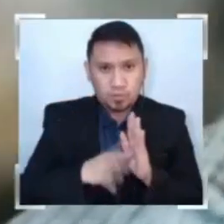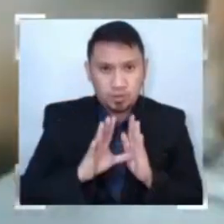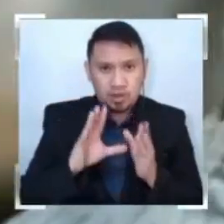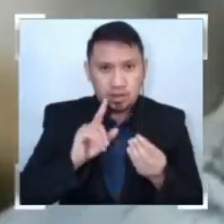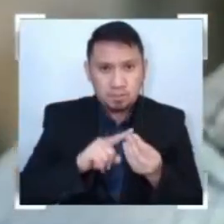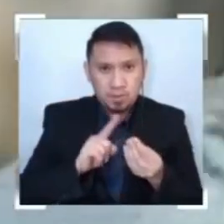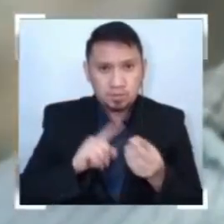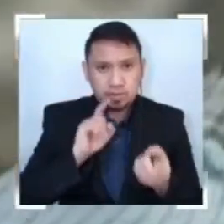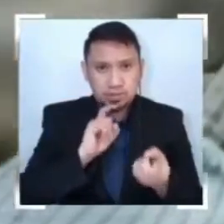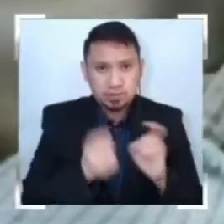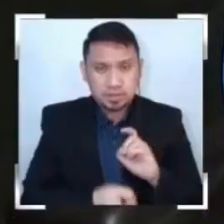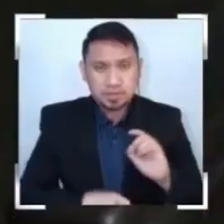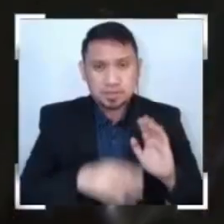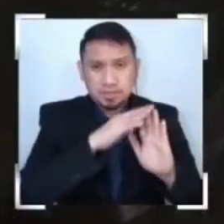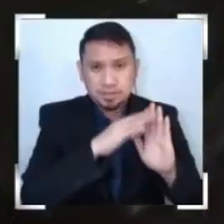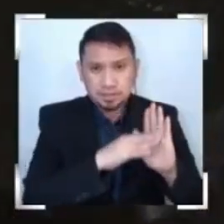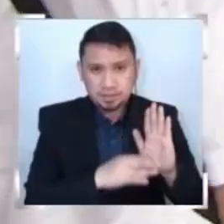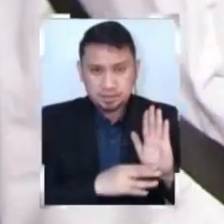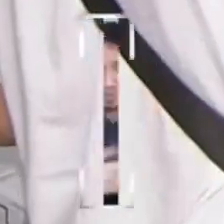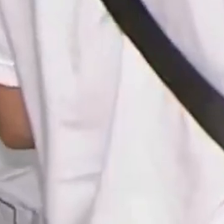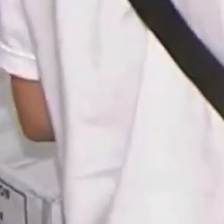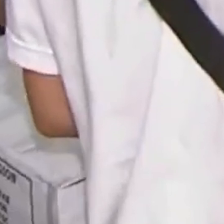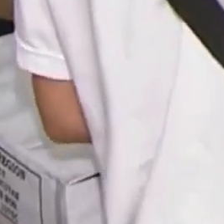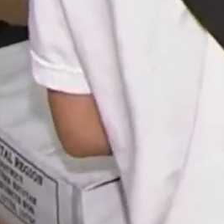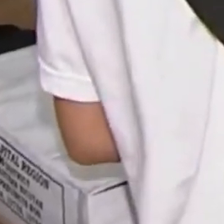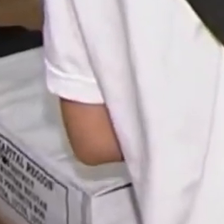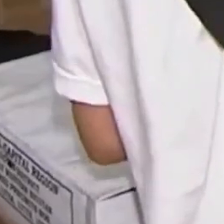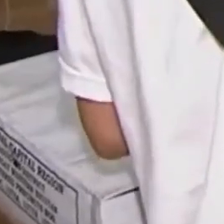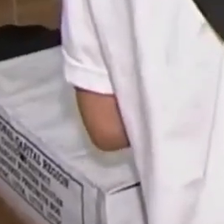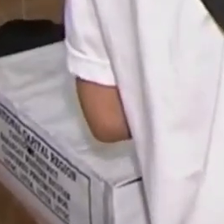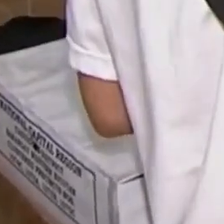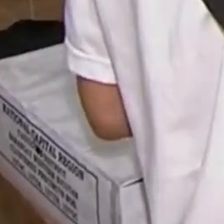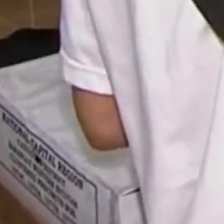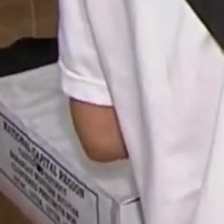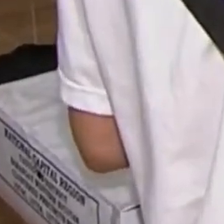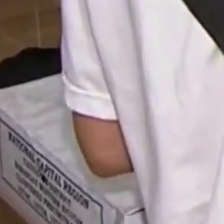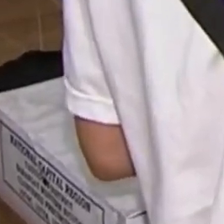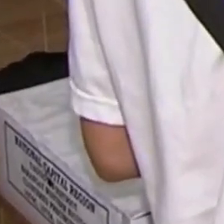no, in the list of voters. Ako si Sandra Aguinaldo, ang inyong saksi.